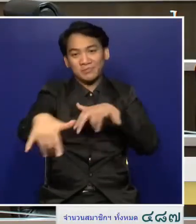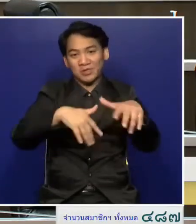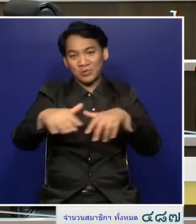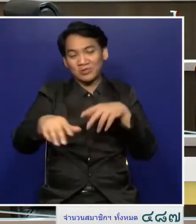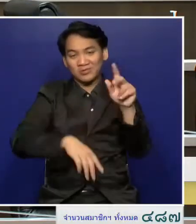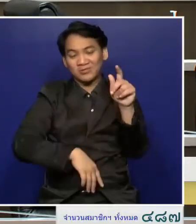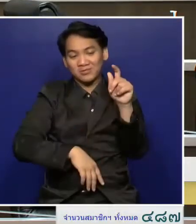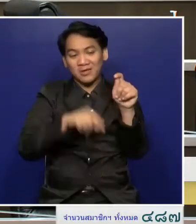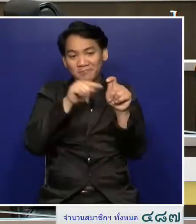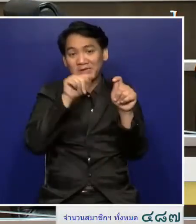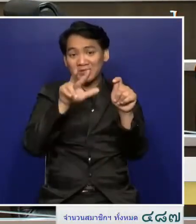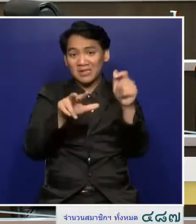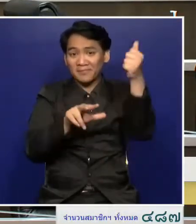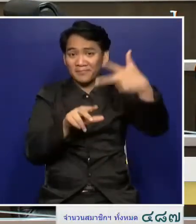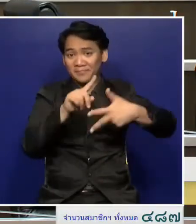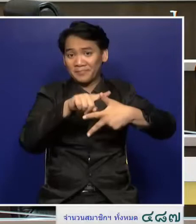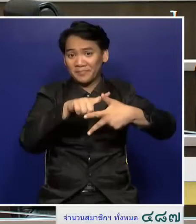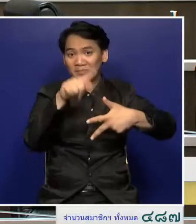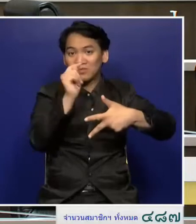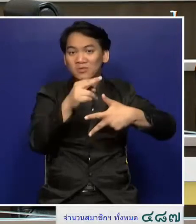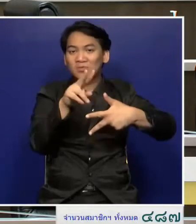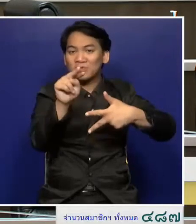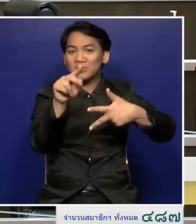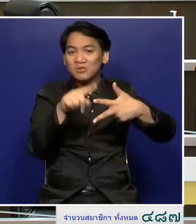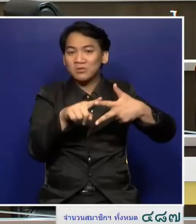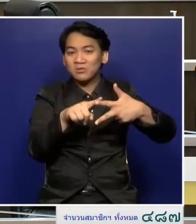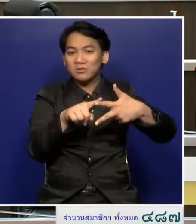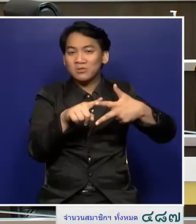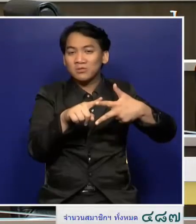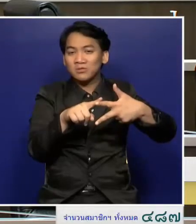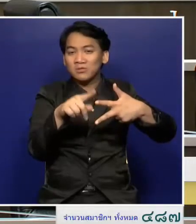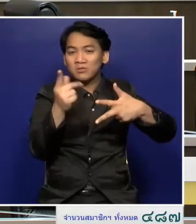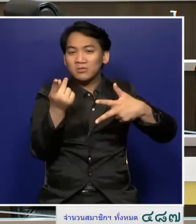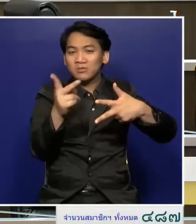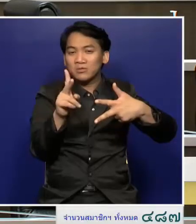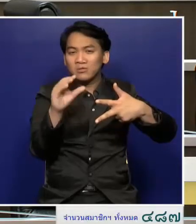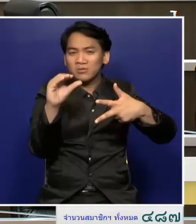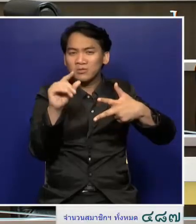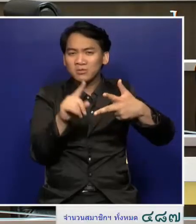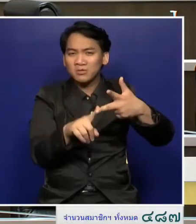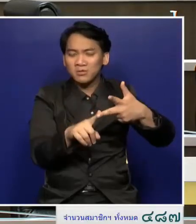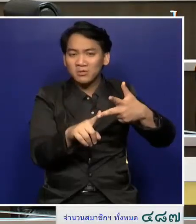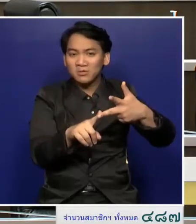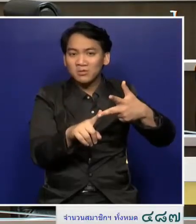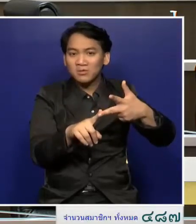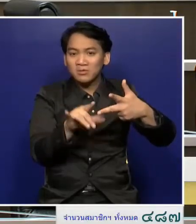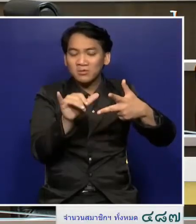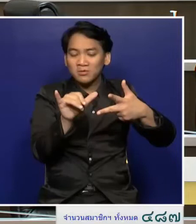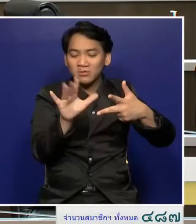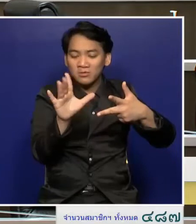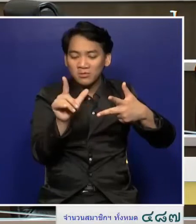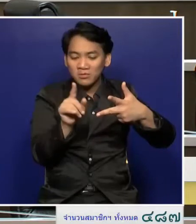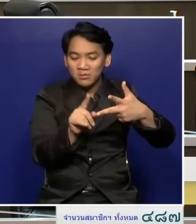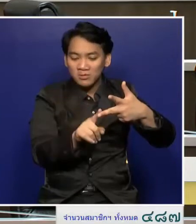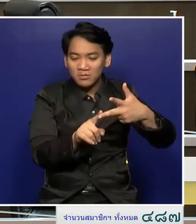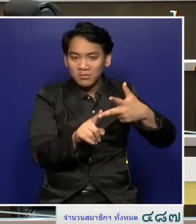จางนี้ต่บทงน้วยอำเภอคนกฎรง ต่บนควโดน ต่บนคนสตอ ต่ำบนย่านชื่ออำเภอคน